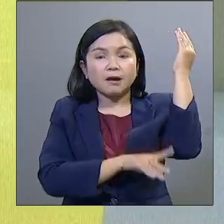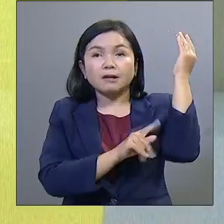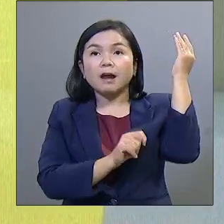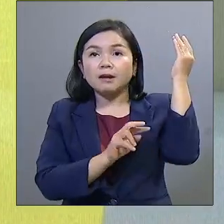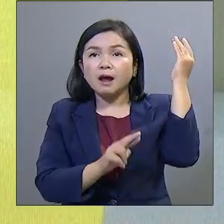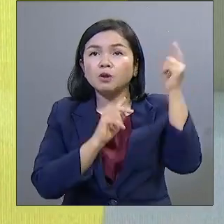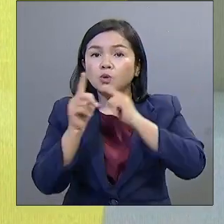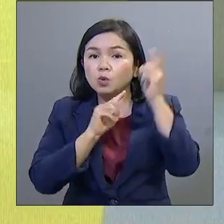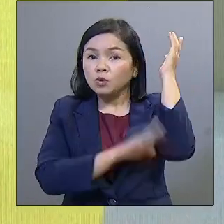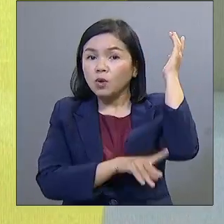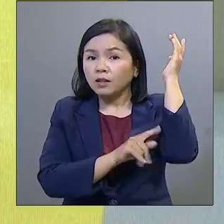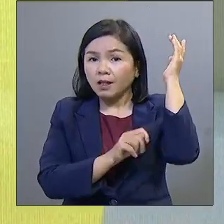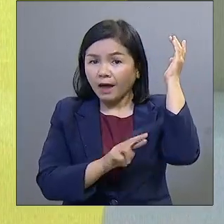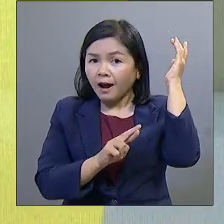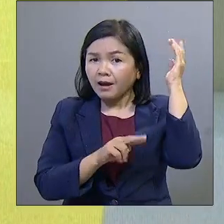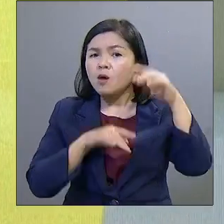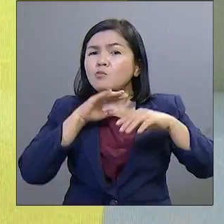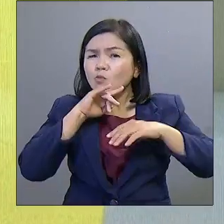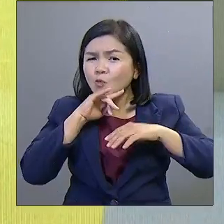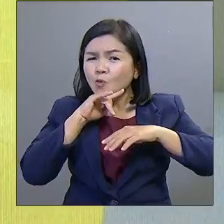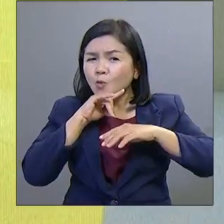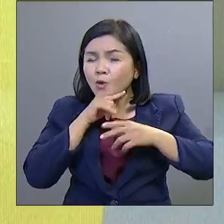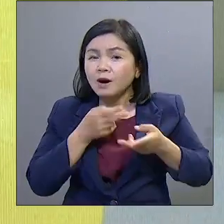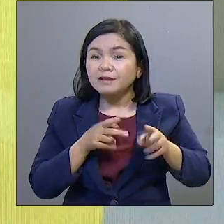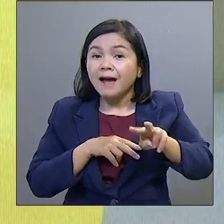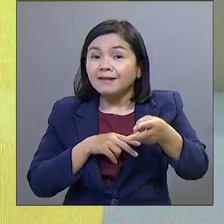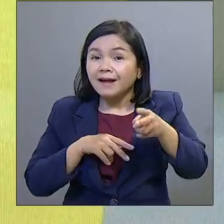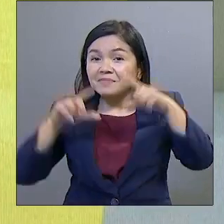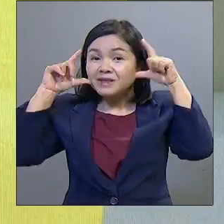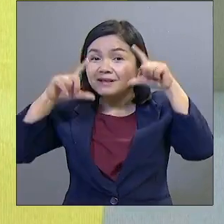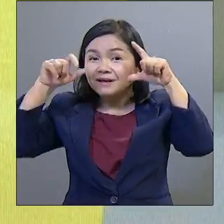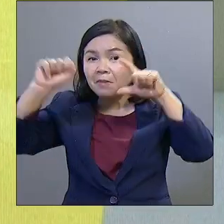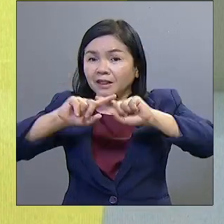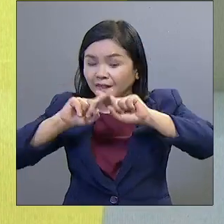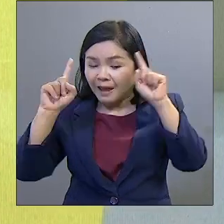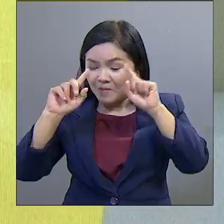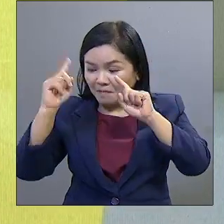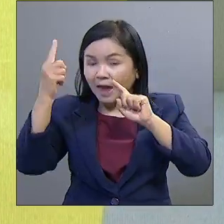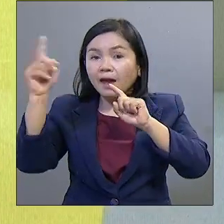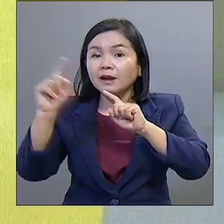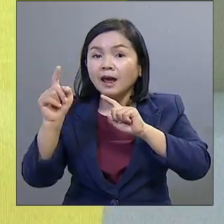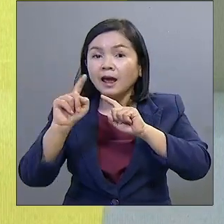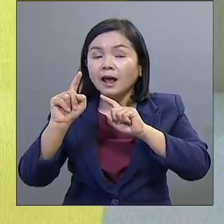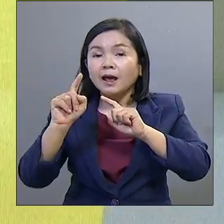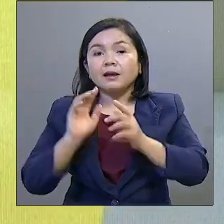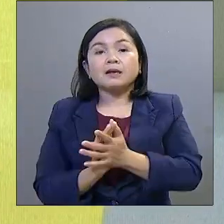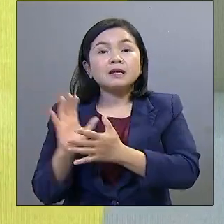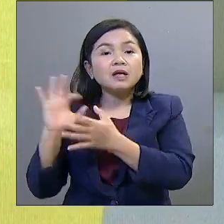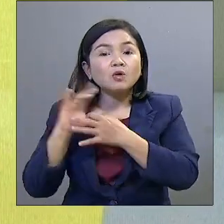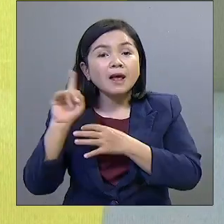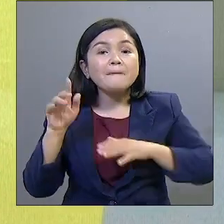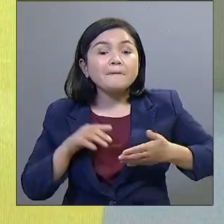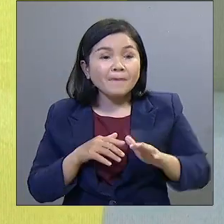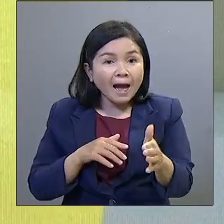งจังหวัดตรังเขาถึงหมูย่างใช่ไหมแต่ว่าที่นี่นะคะคุณผู้ชมเขามีเศรษฐกิจใหม่นะคะก็คือปลากดเหลืองค่ะสามารถสร้างรายได้ให้กับคนในชุมช